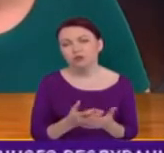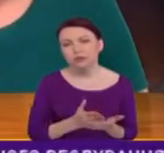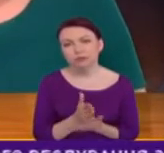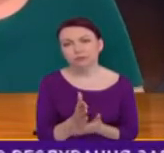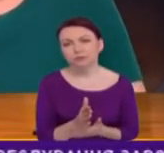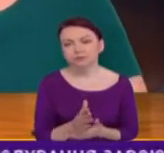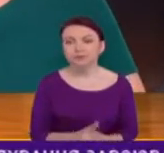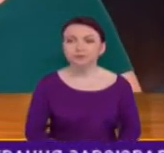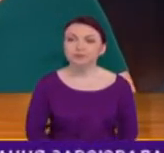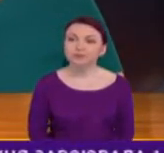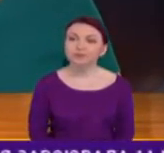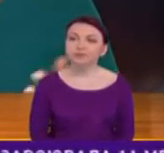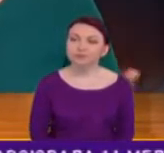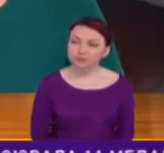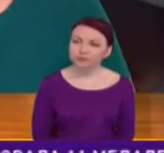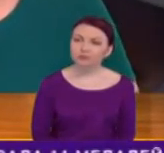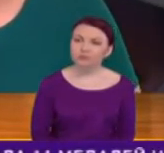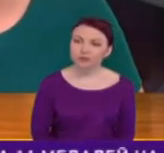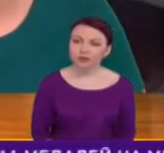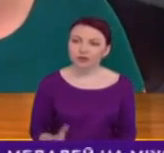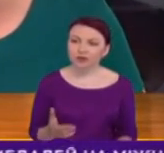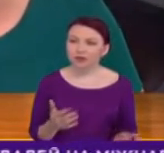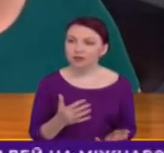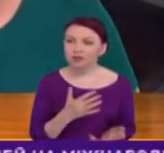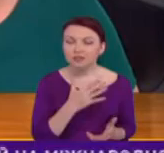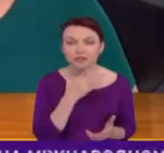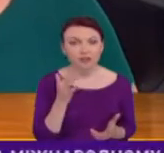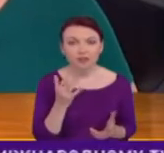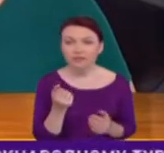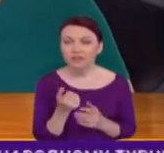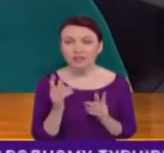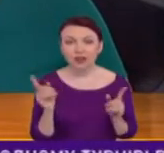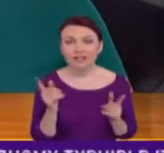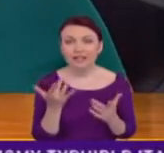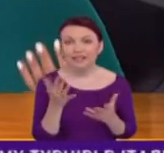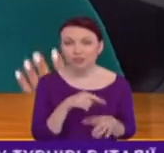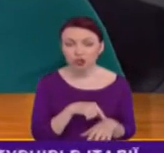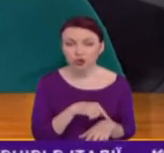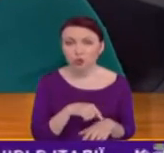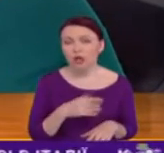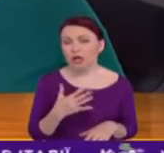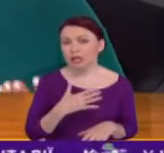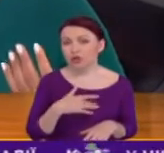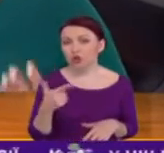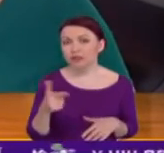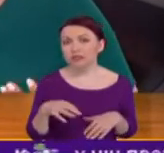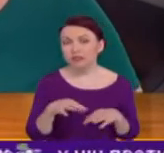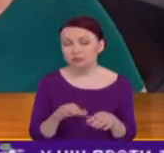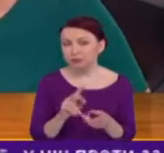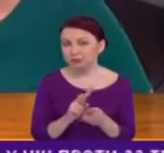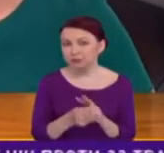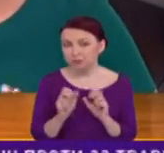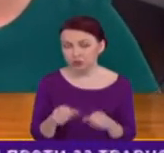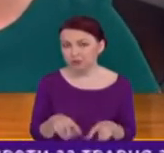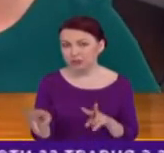спеціалізації. Так, пане Сергію, почули. Тобто зовсім невеличка кількість часу, і вже повністю наш громадський транспорт буде змінений, і ми зможемо його точно називати